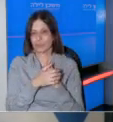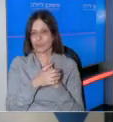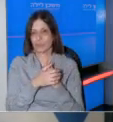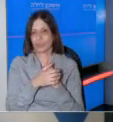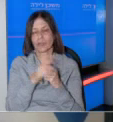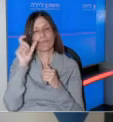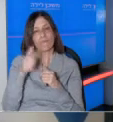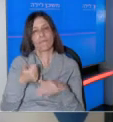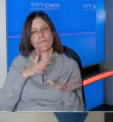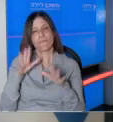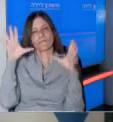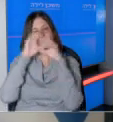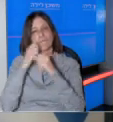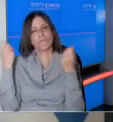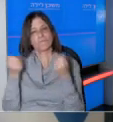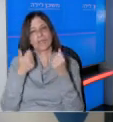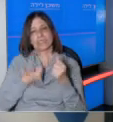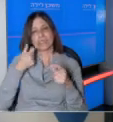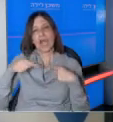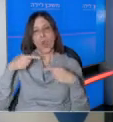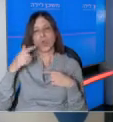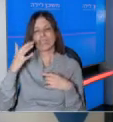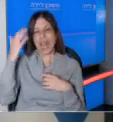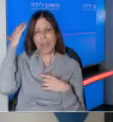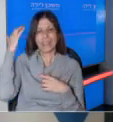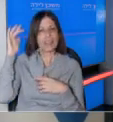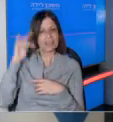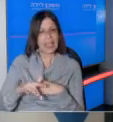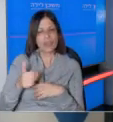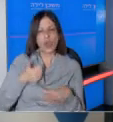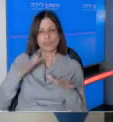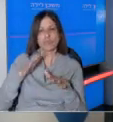אדוני ראש הממשלה, הערב פרסמנו ששר החוץ לפיד התנגד, וראש הממשלה